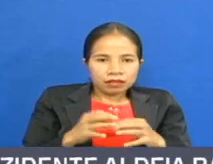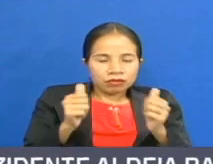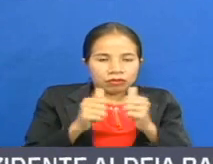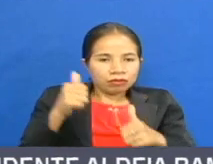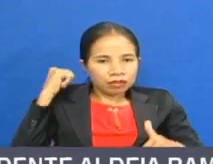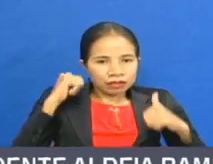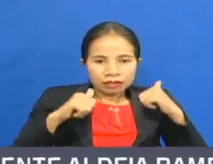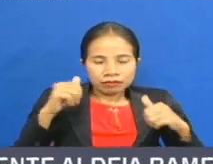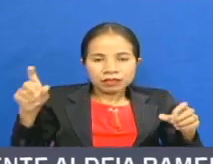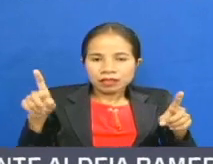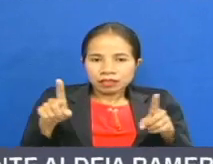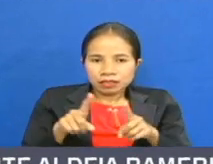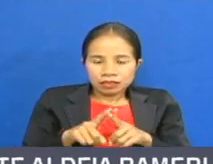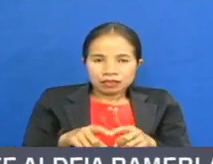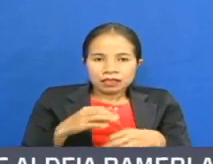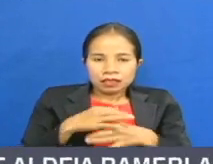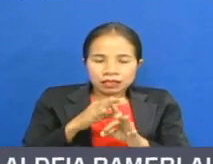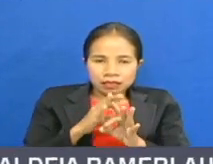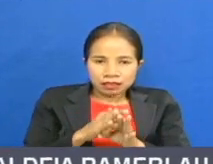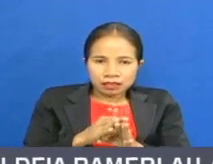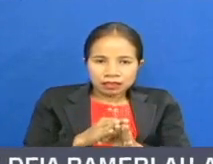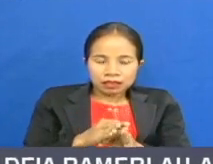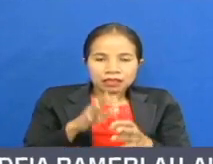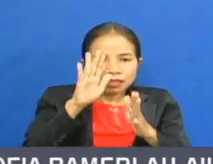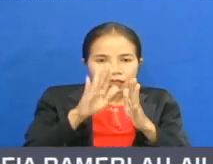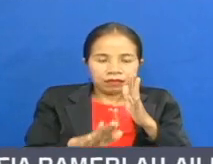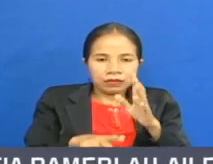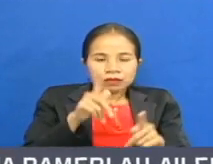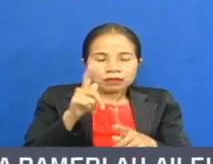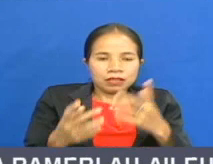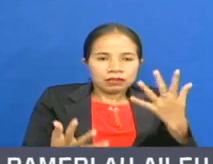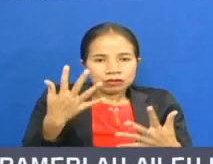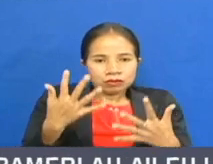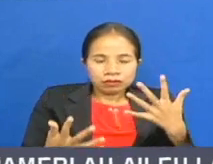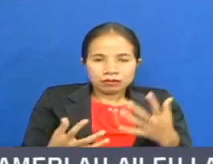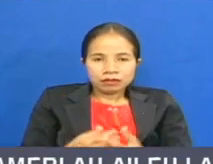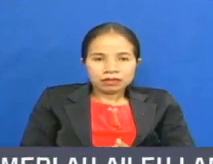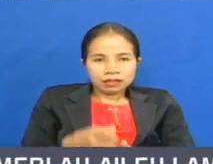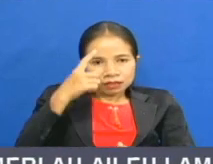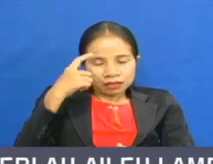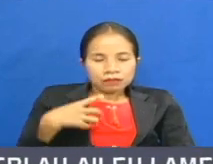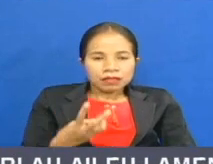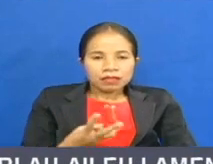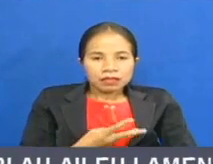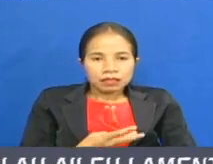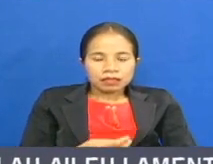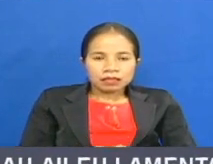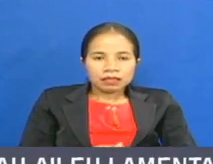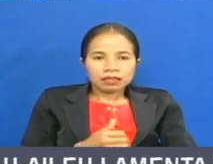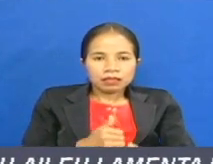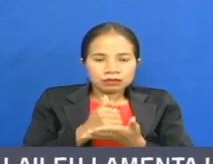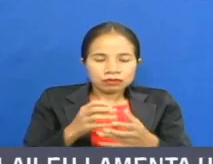sida harmonisa saune amino sona emat sunuai sunulai. Tama ita ni ya kontribusi sa